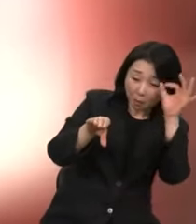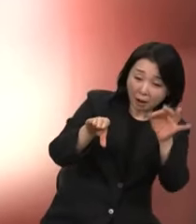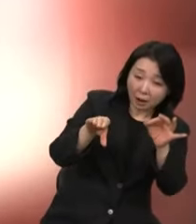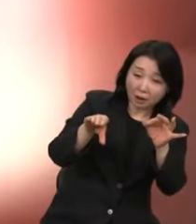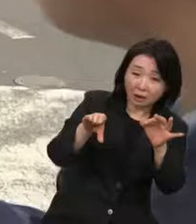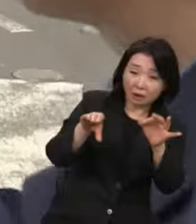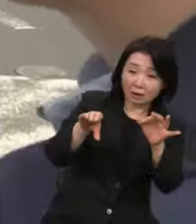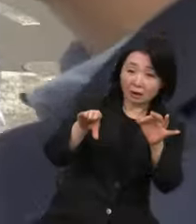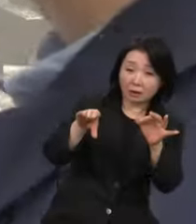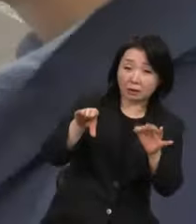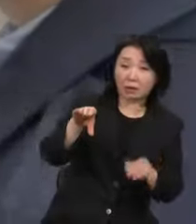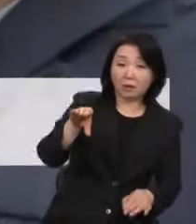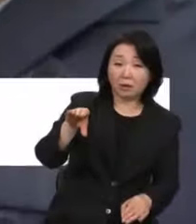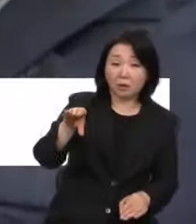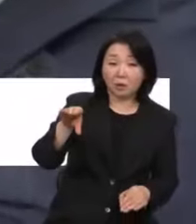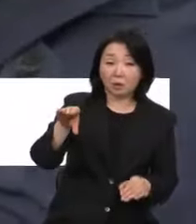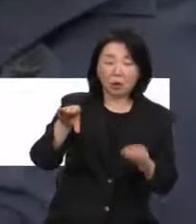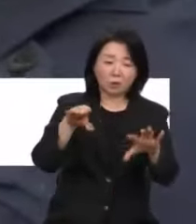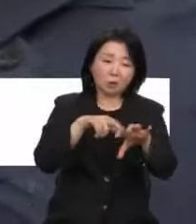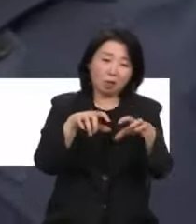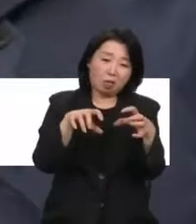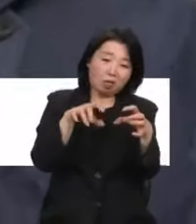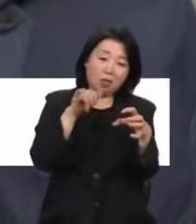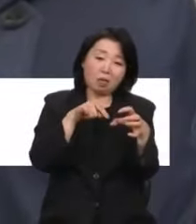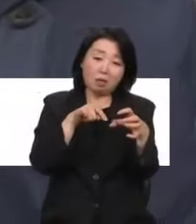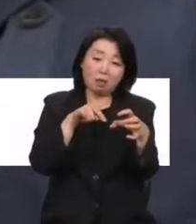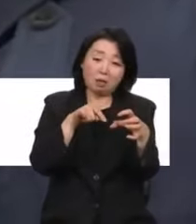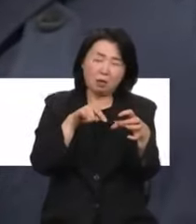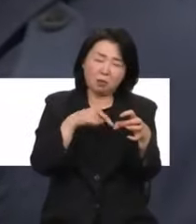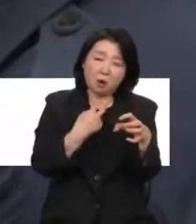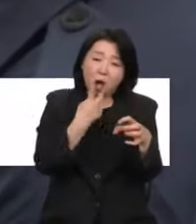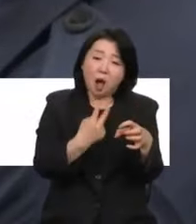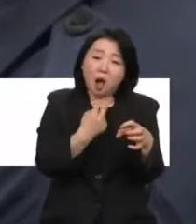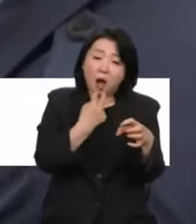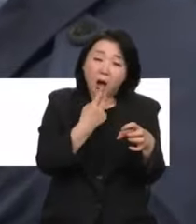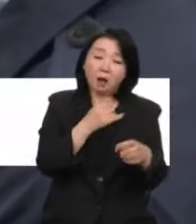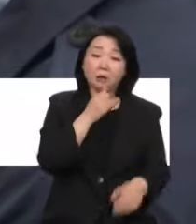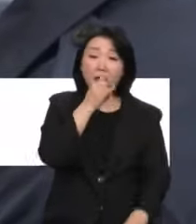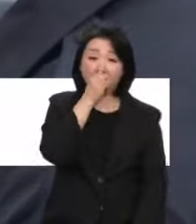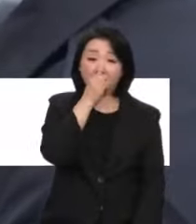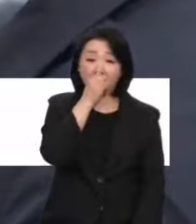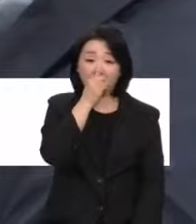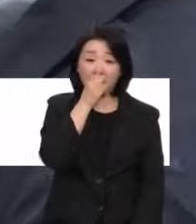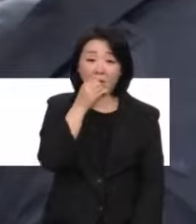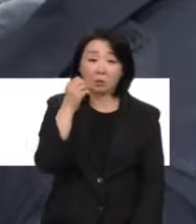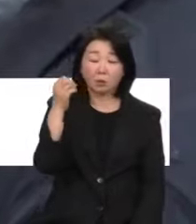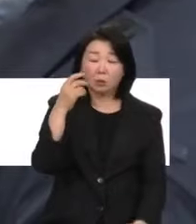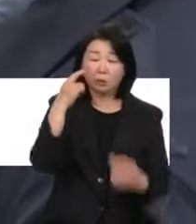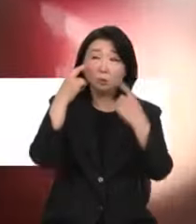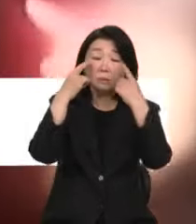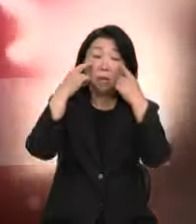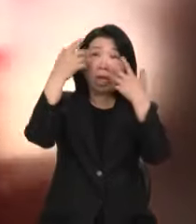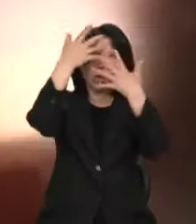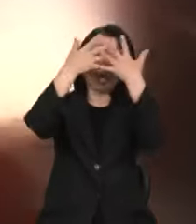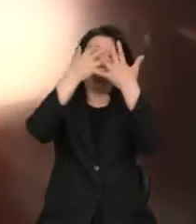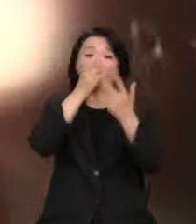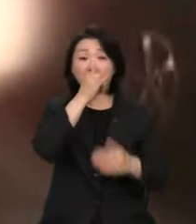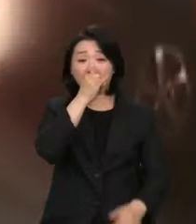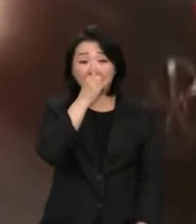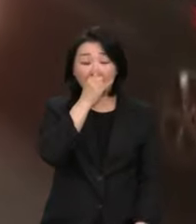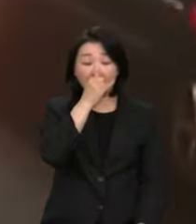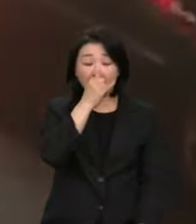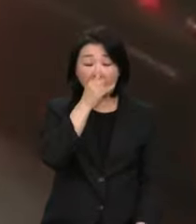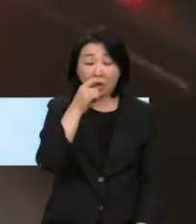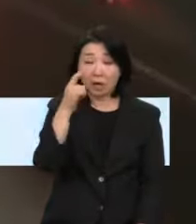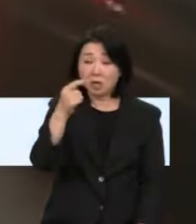들여다봤습니다. 손가락이 좀 말려 있었고요. 그다음에 이제 호흡이 불안정하고 그다음에 동공에 초점이 없었어요. 119에